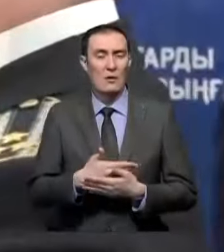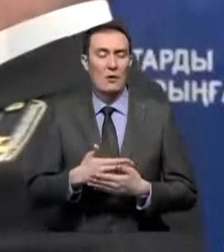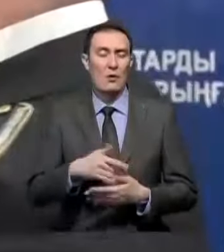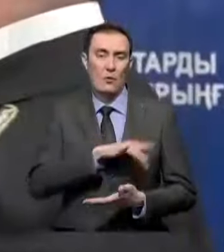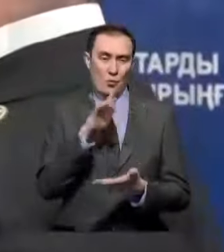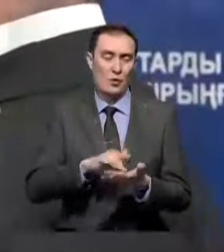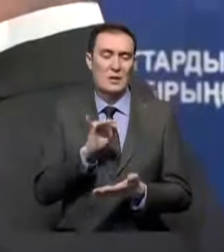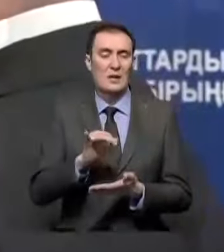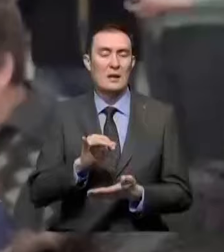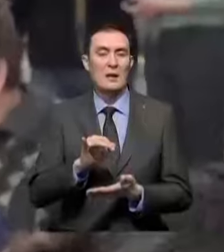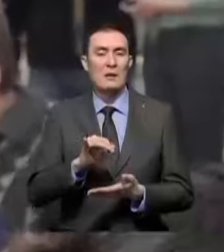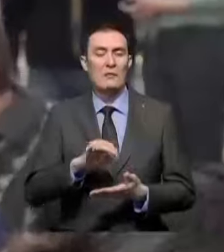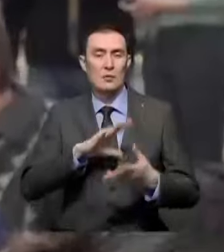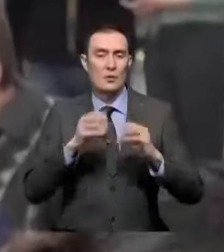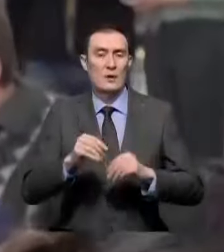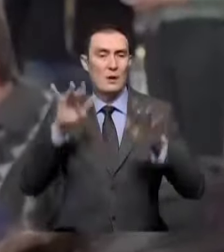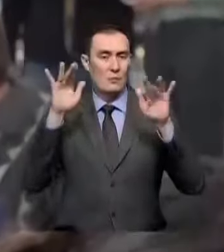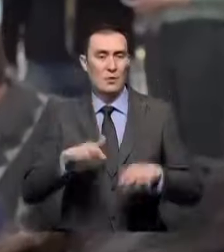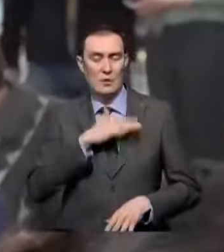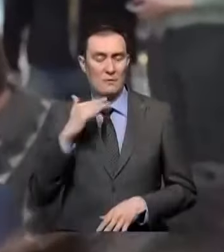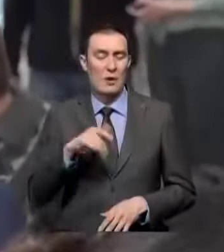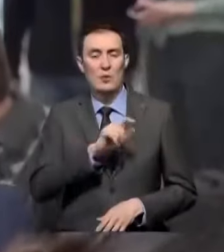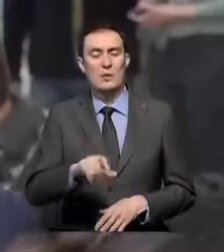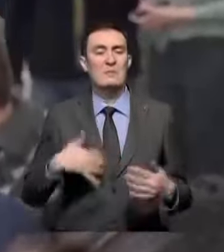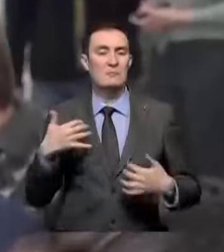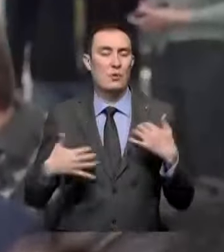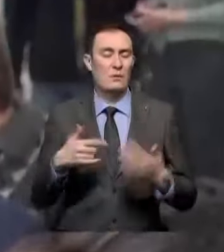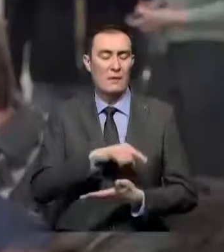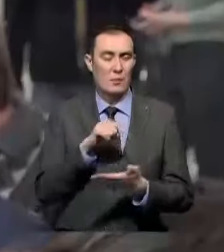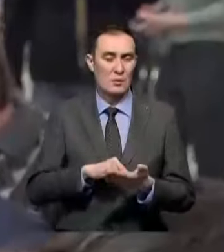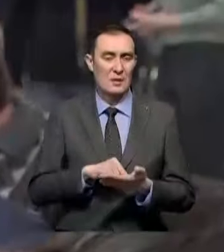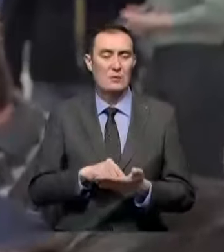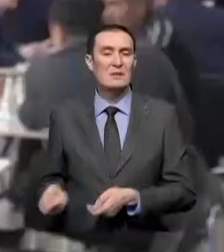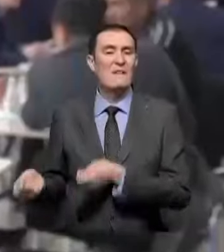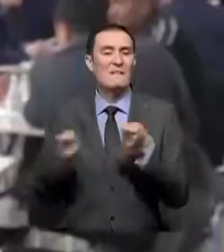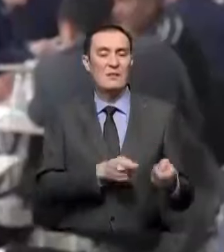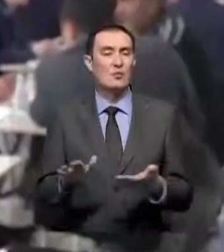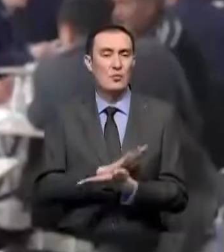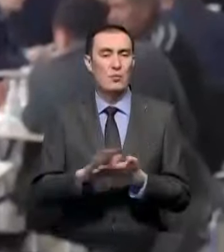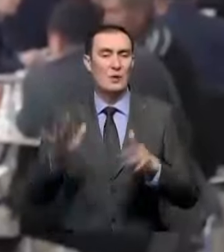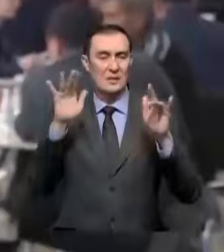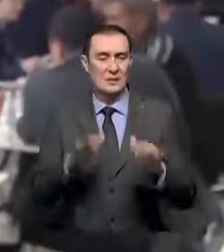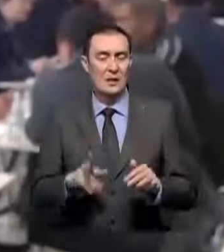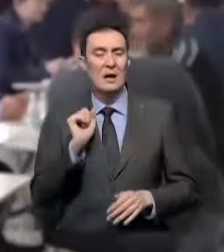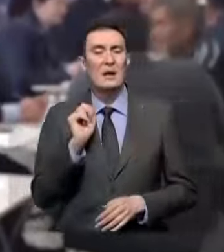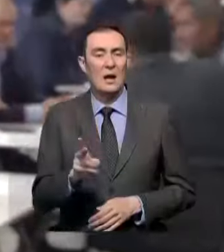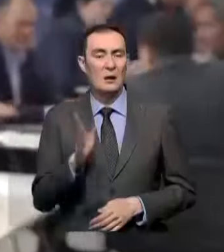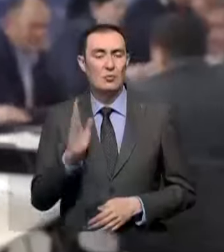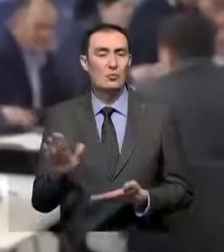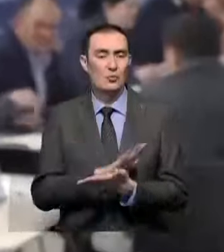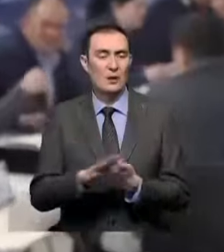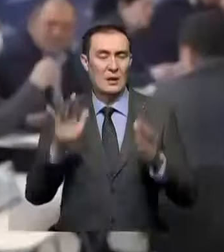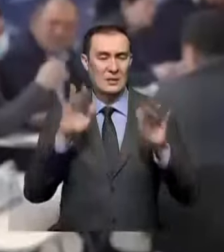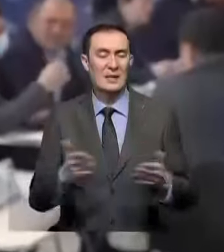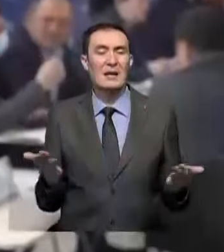и последствия богатой на осадки зимы. Горожан волнует на сегодняшний день это вывоз снега. Каким образом будут вывозить снег и